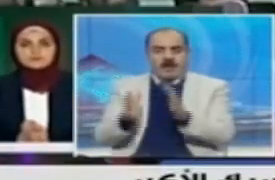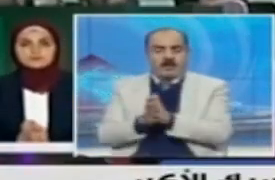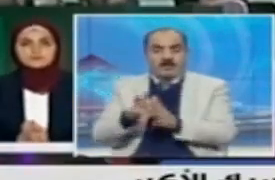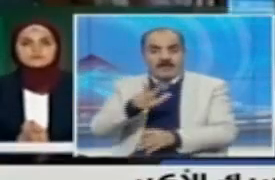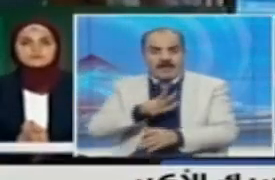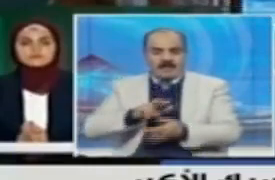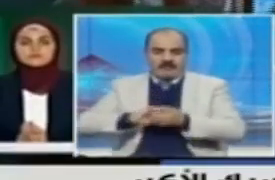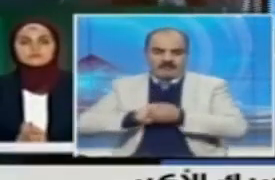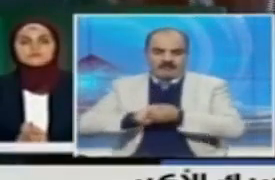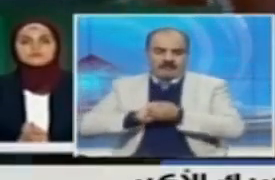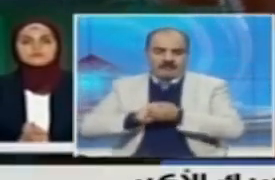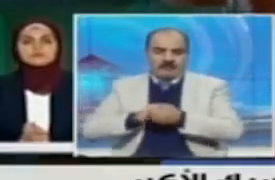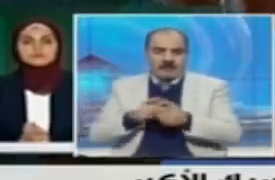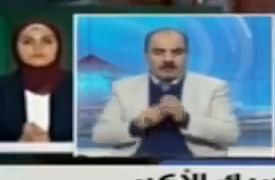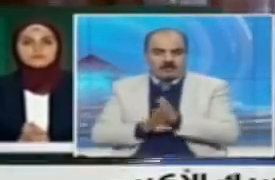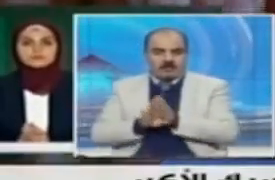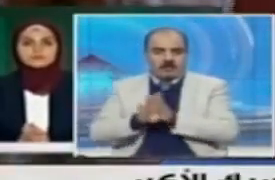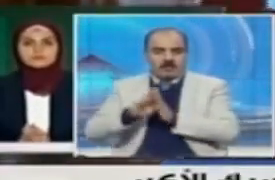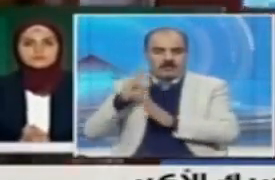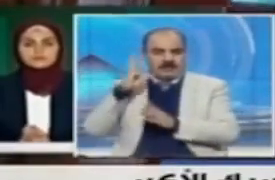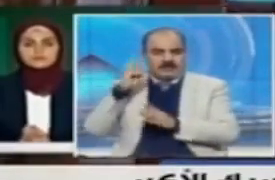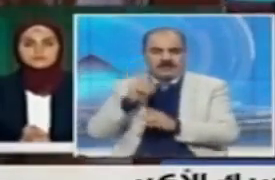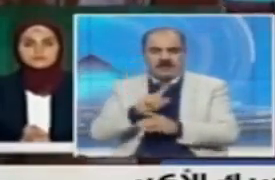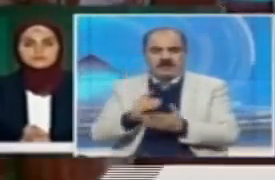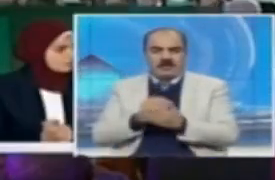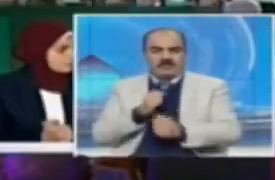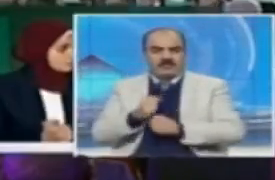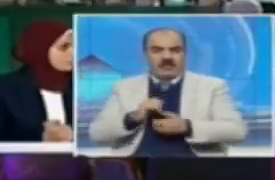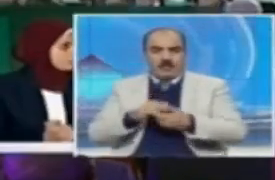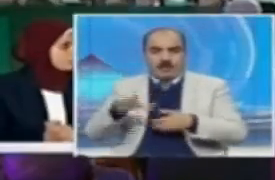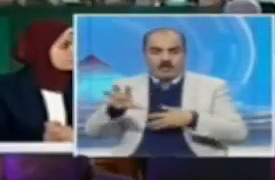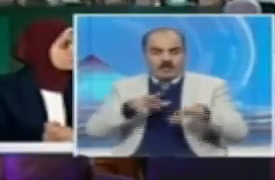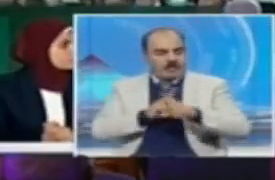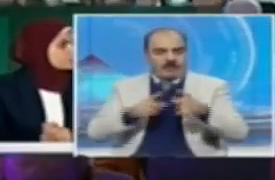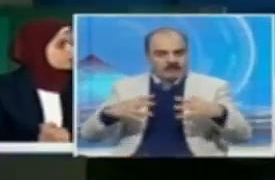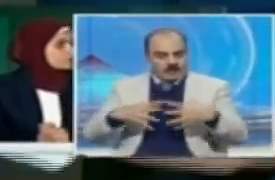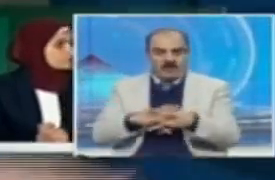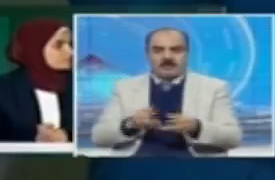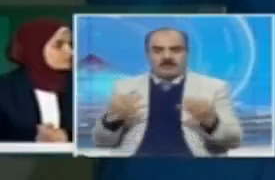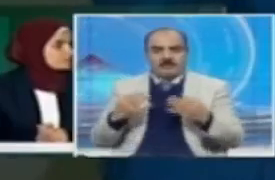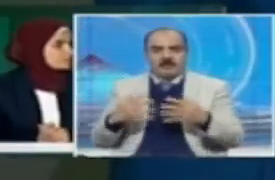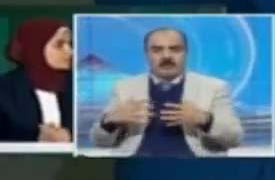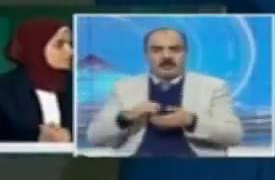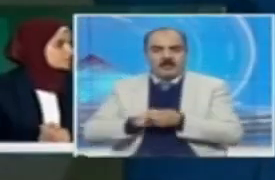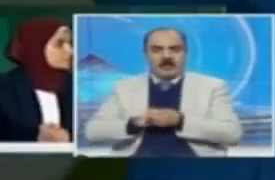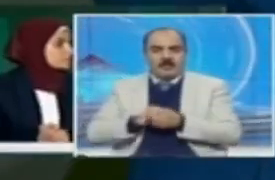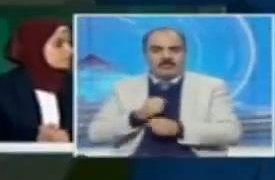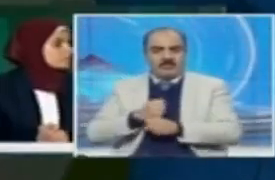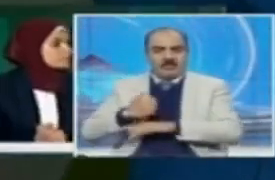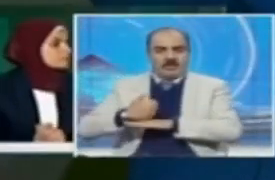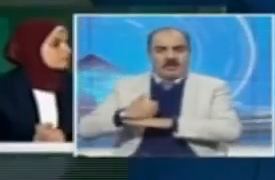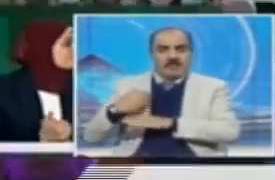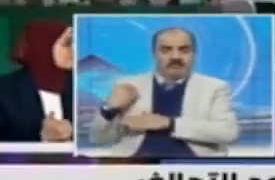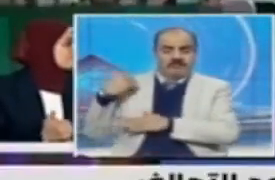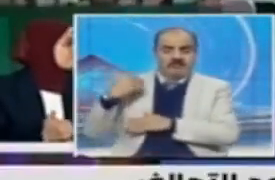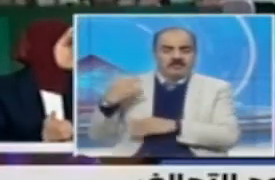ثلاث لمثلث التنمية، فلا يمكن لأي منها أن تعمل دون الأخرى، ولهذا يعد التحالف الوطني للعمل الأهلي